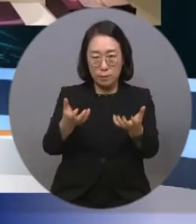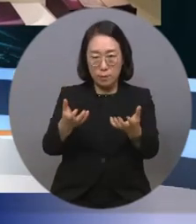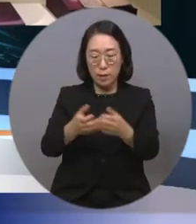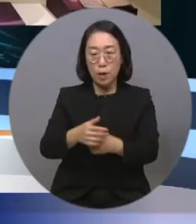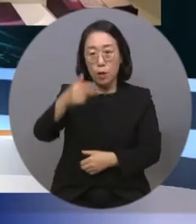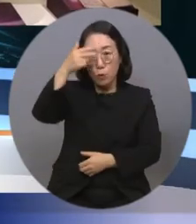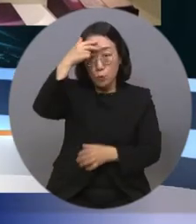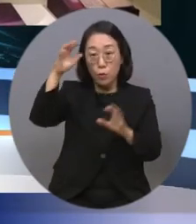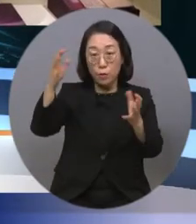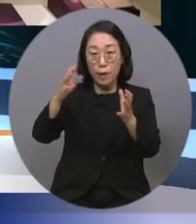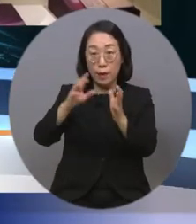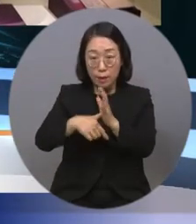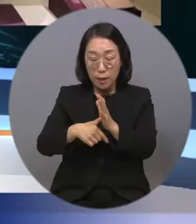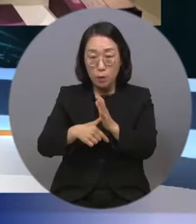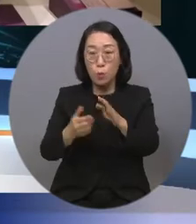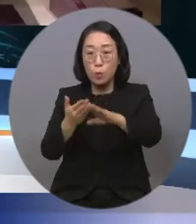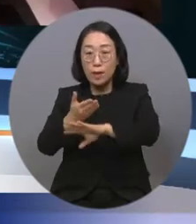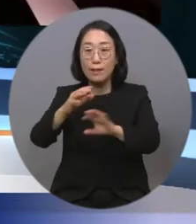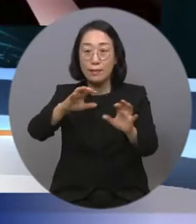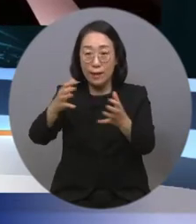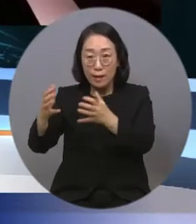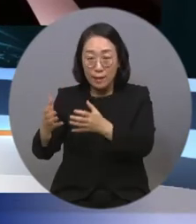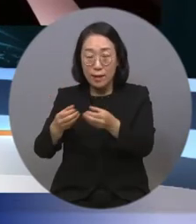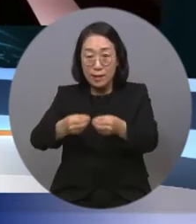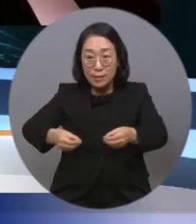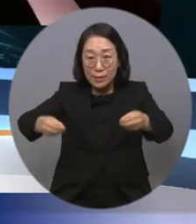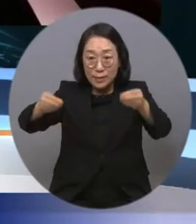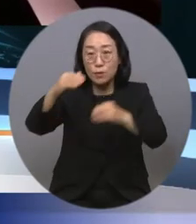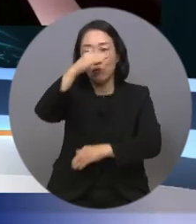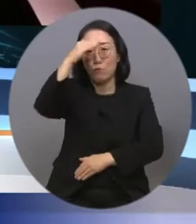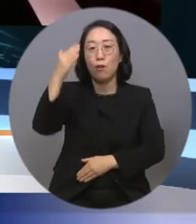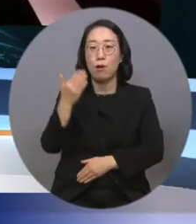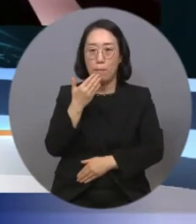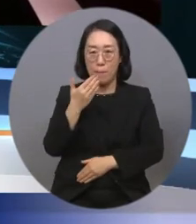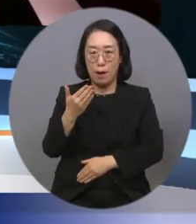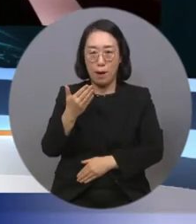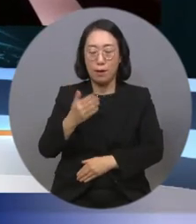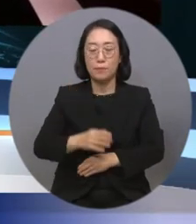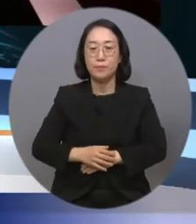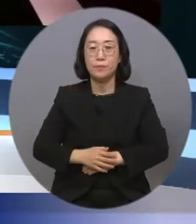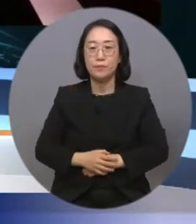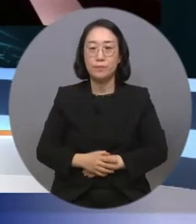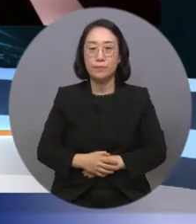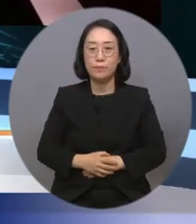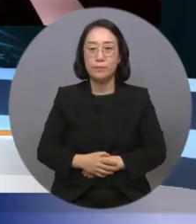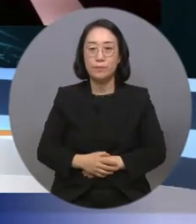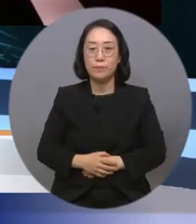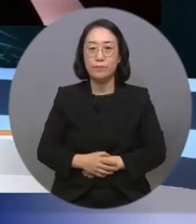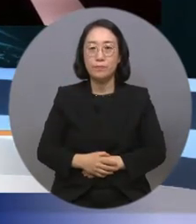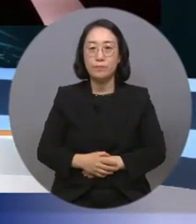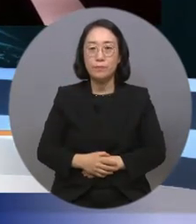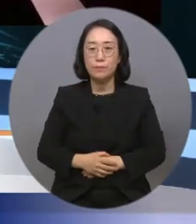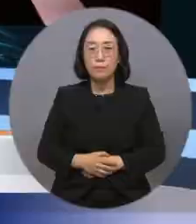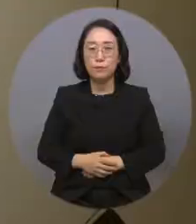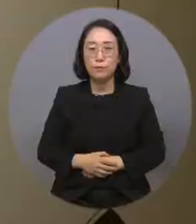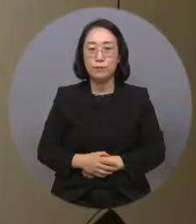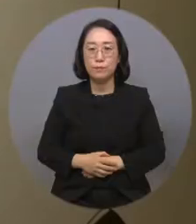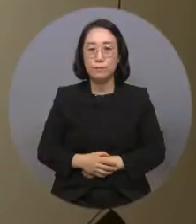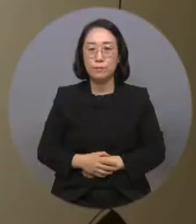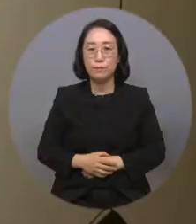아니라 세계 각국의 도자기도 엿볼 수 있다고 하는데요. 자세한 내용 이영춘 기자가 전합니다.